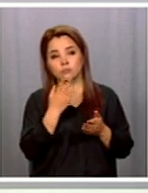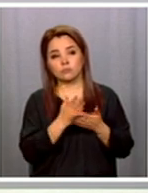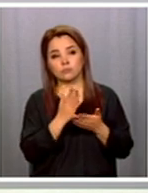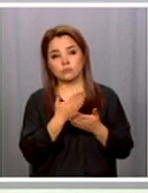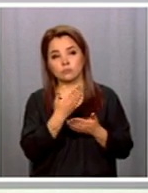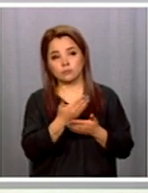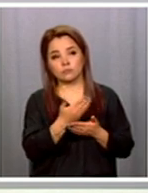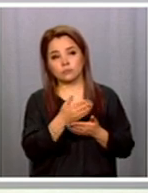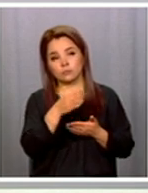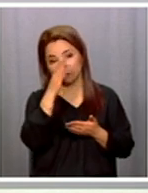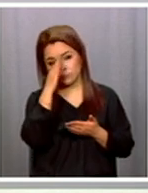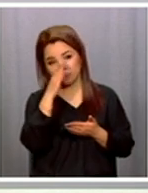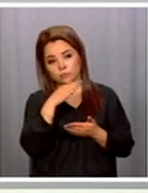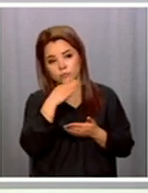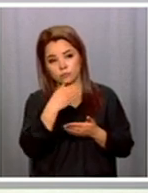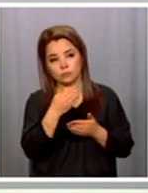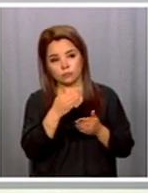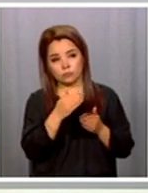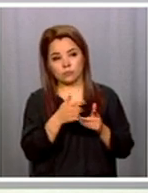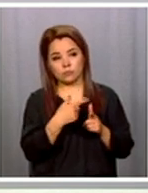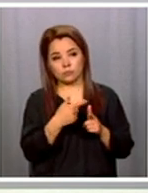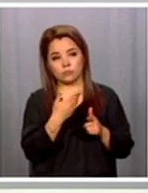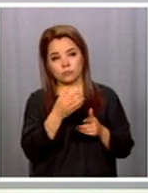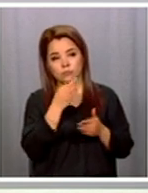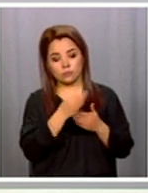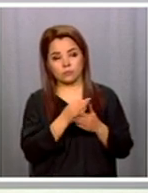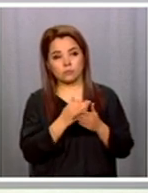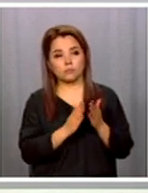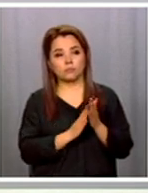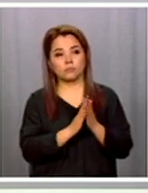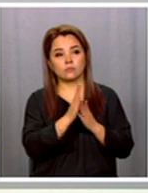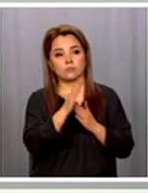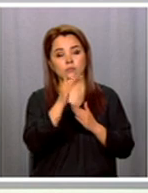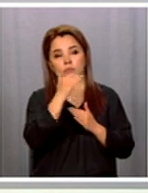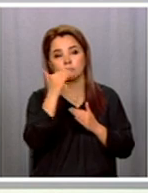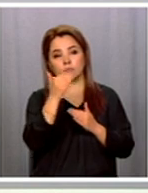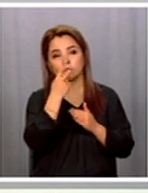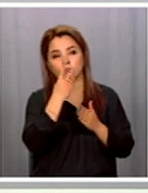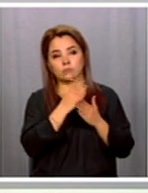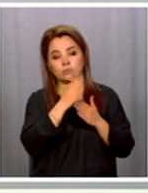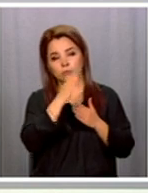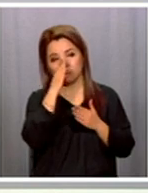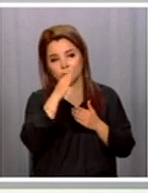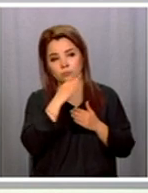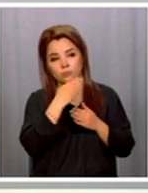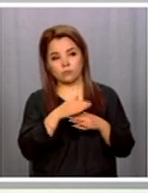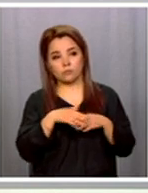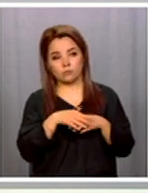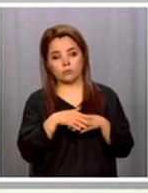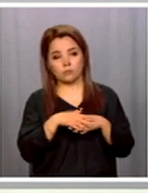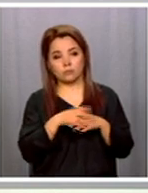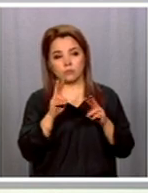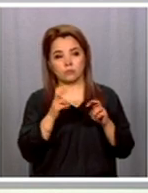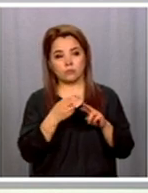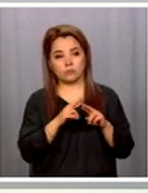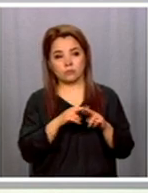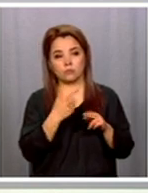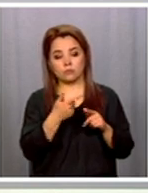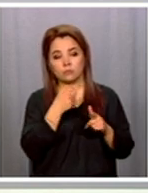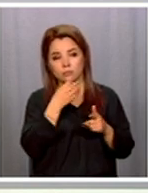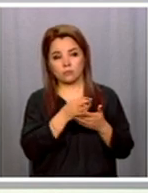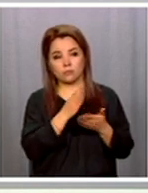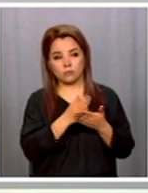бұл аталық мүк. Аталық мүктің жоғарғы жағын қарасаңыздар, аталық жыныс жасушасы орналасқан. Аталық